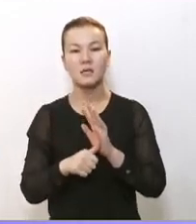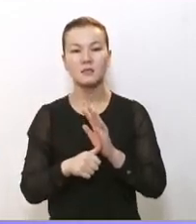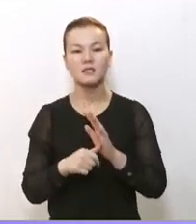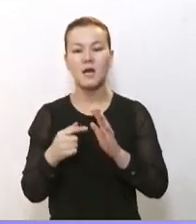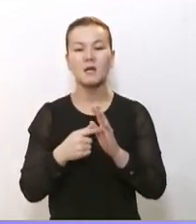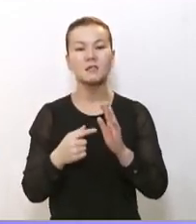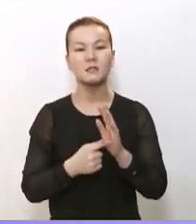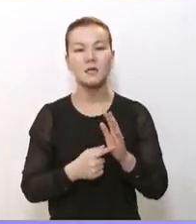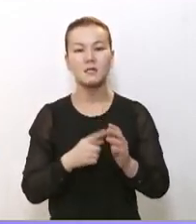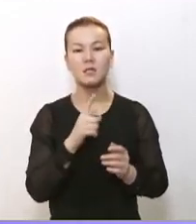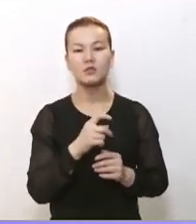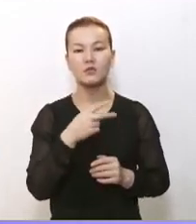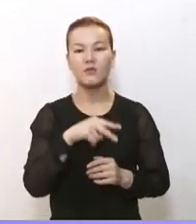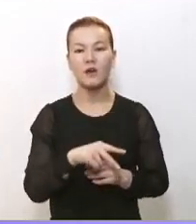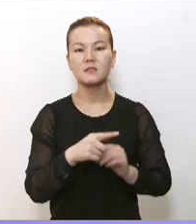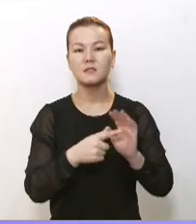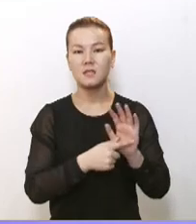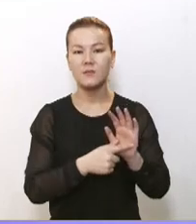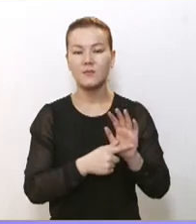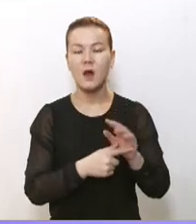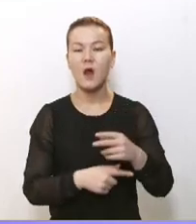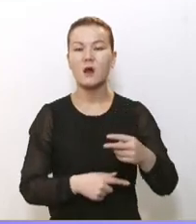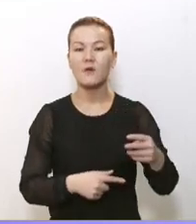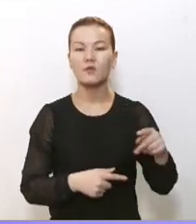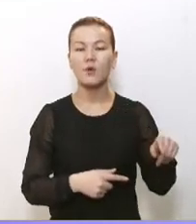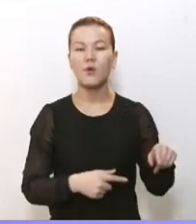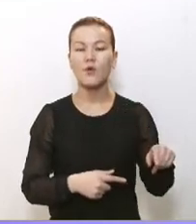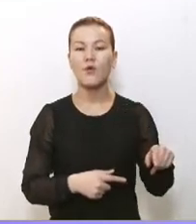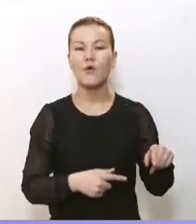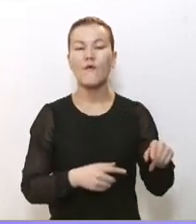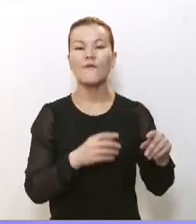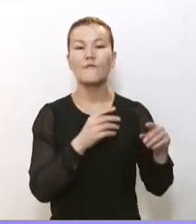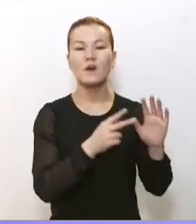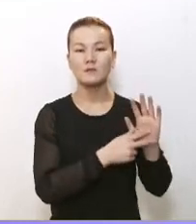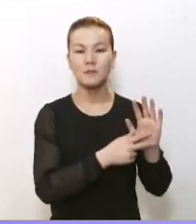1016 разделить на 127 равно 8.